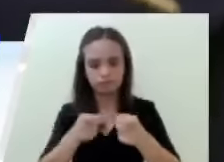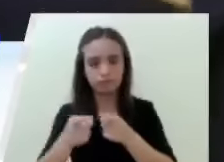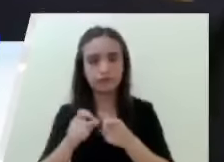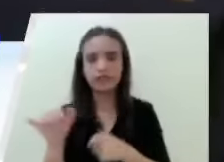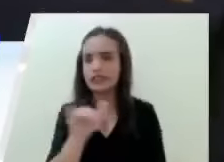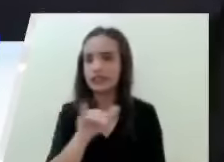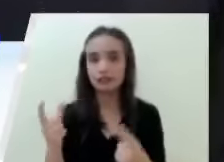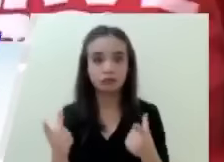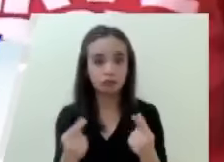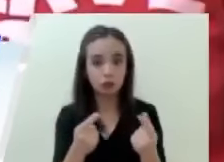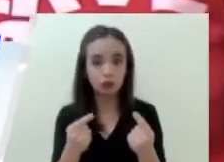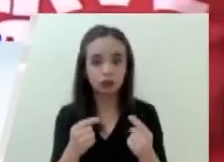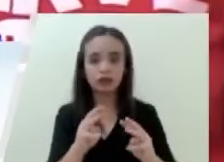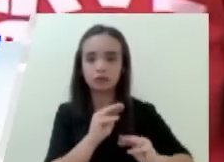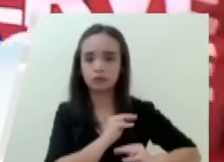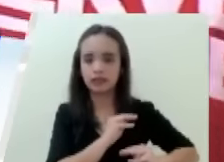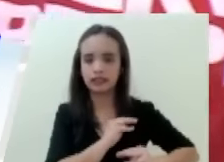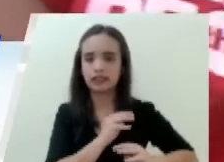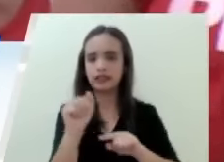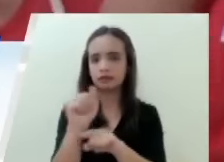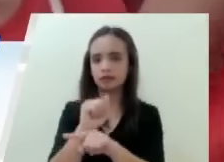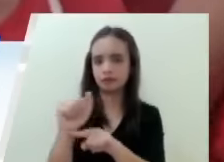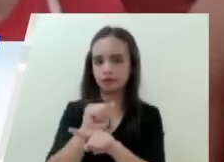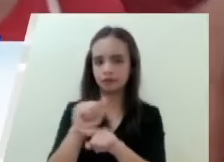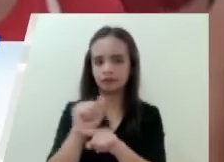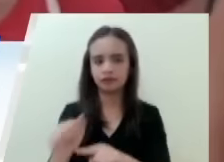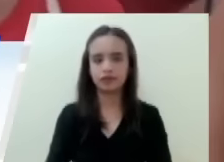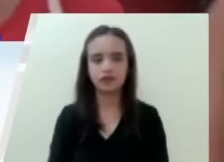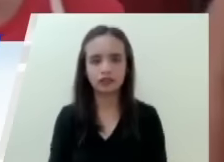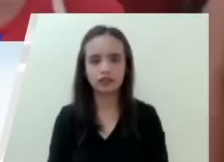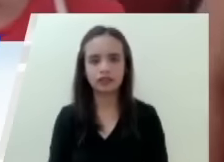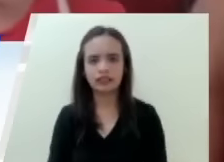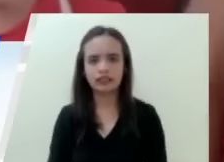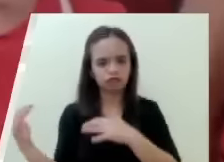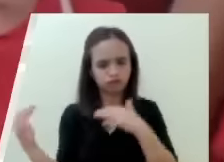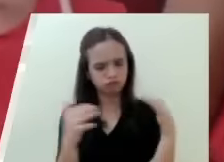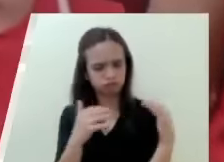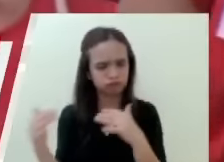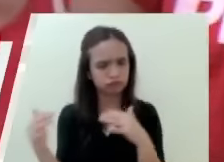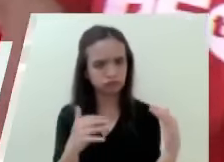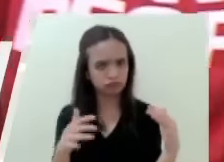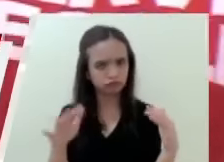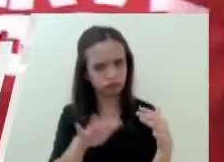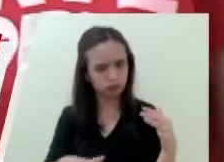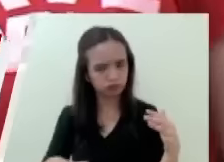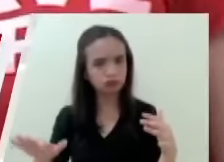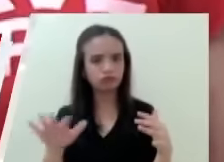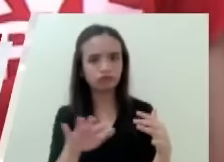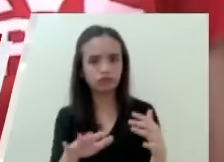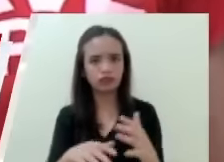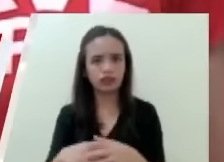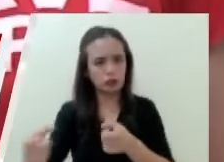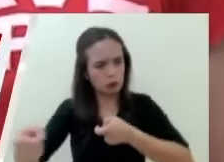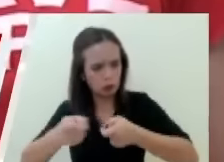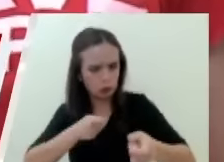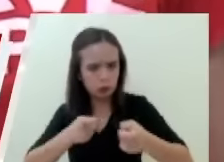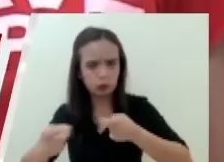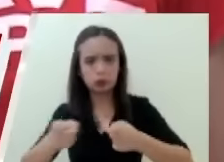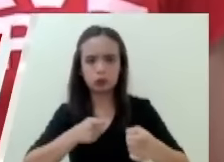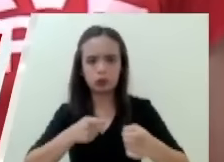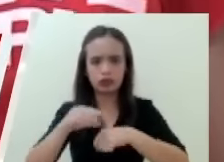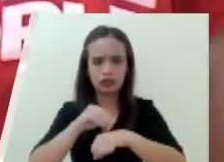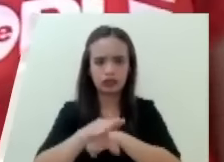balikatan exercises. Nanggigera, nangungulo niya, nananakop para